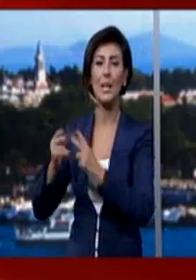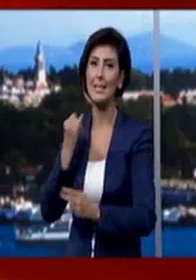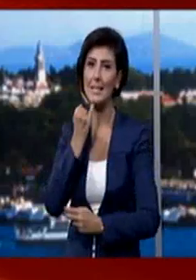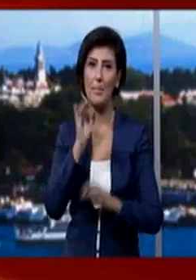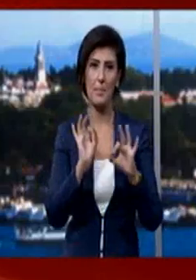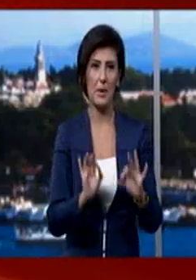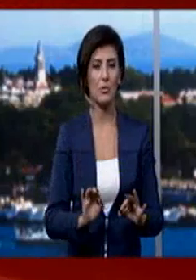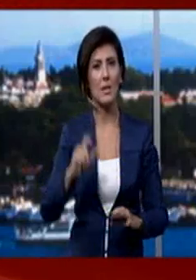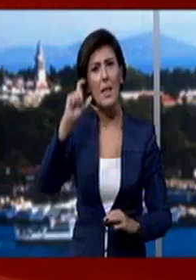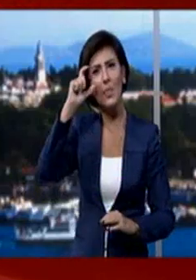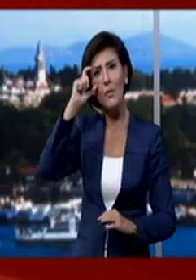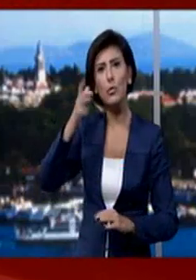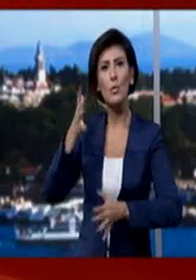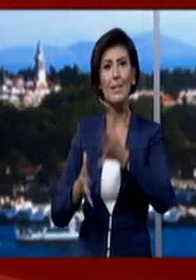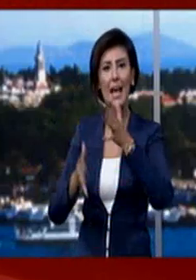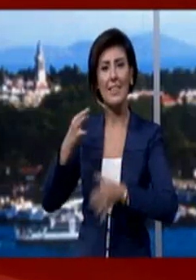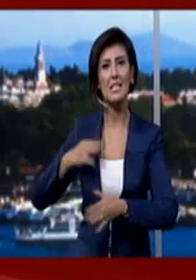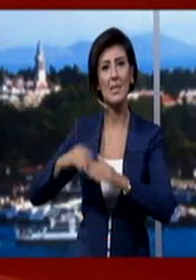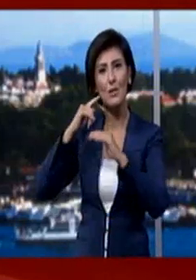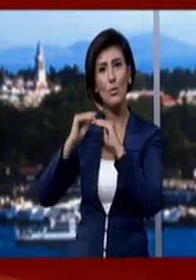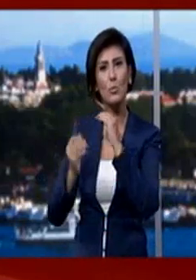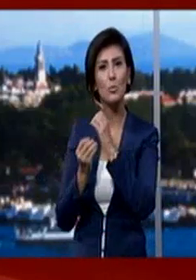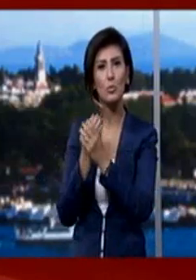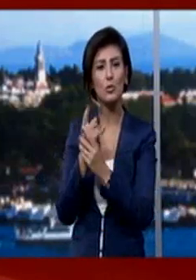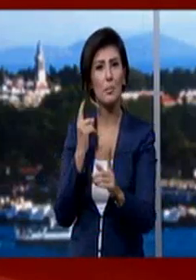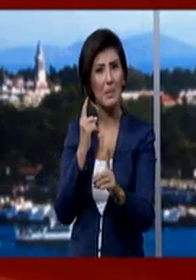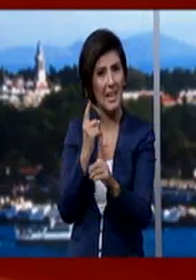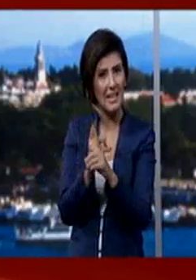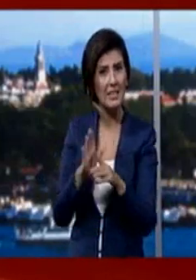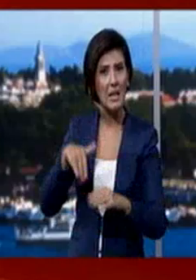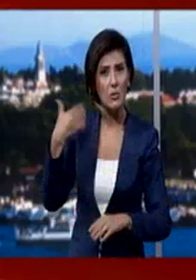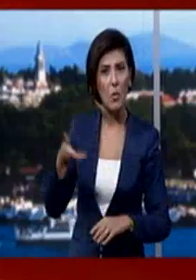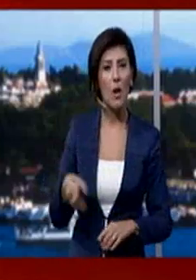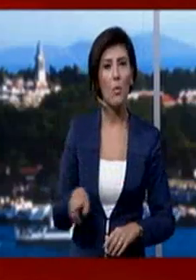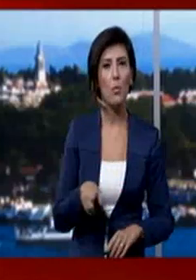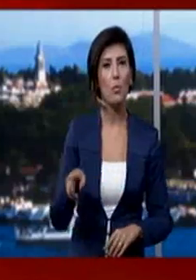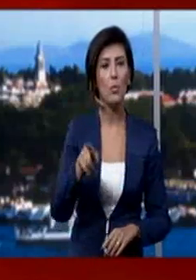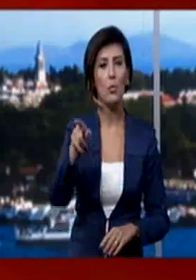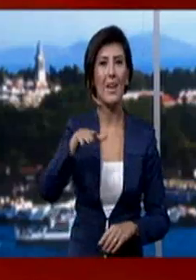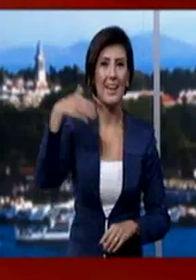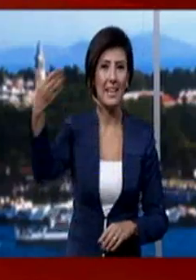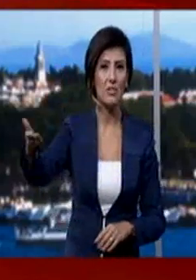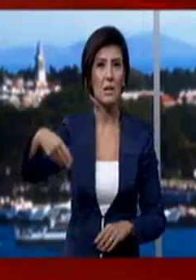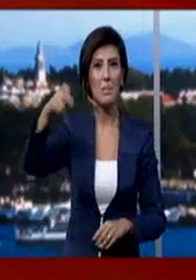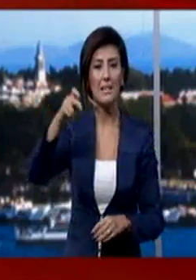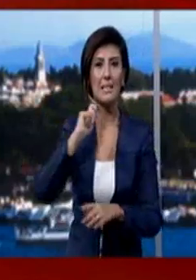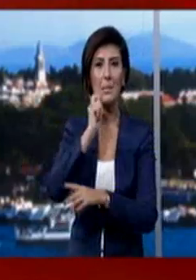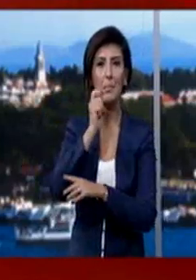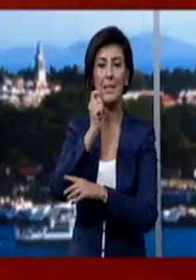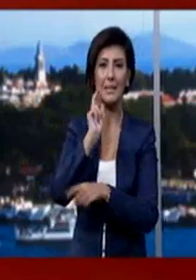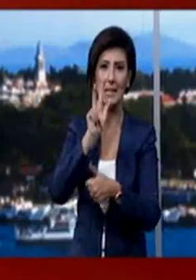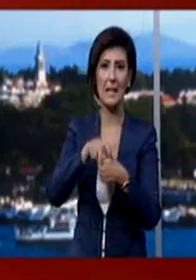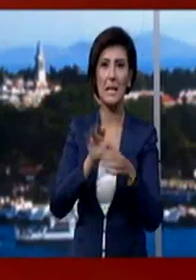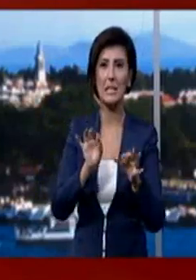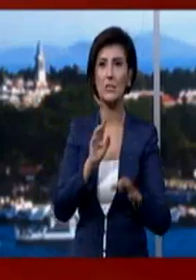ziyaretlerine başladı. Davutoğlu, kentte sivil toplum kuruluşlarıyla bir araya geldikten sonra Şanlıurfa'ya geçerek partisinin